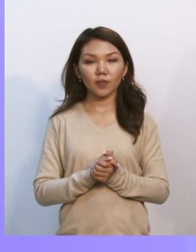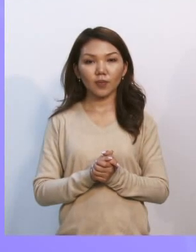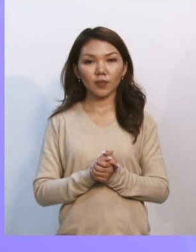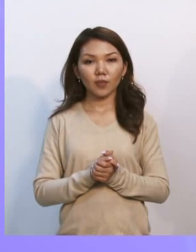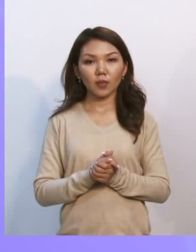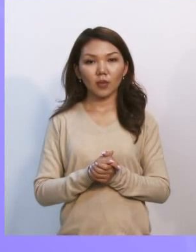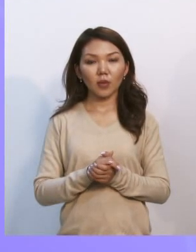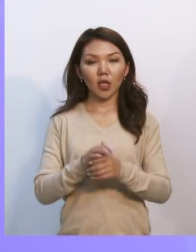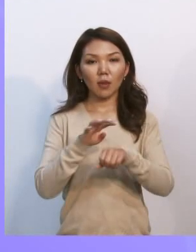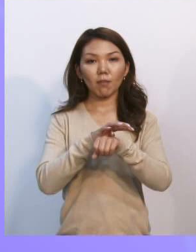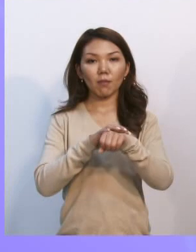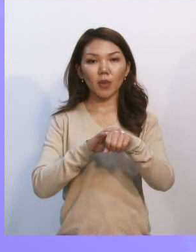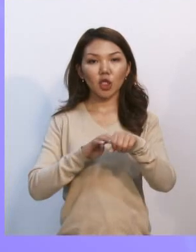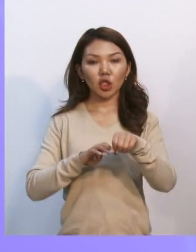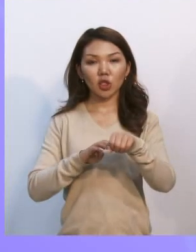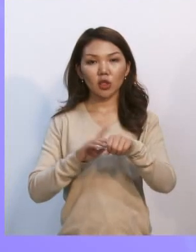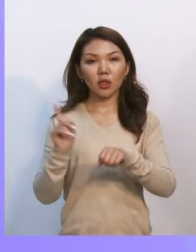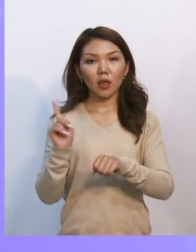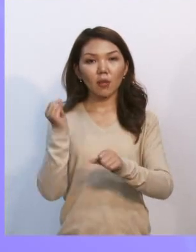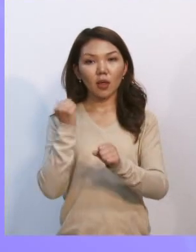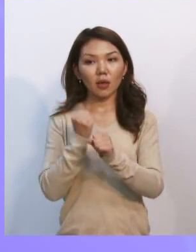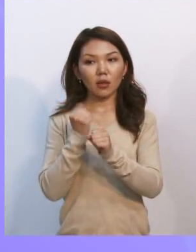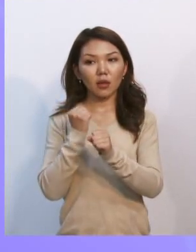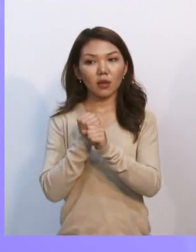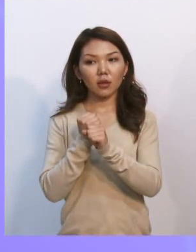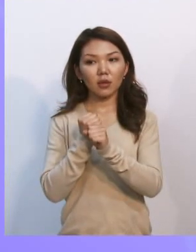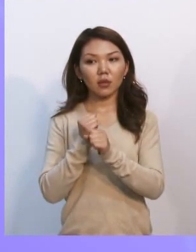Мышык эмне кылат?